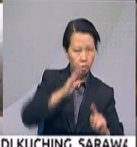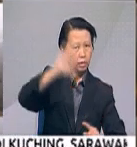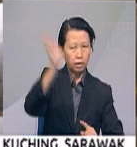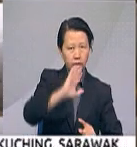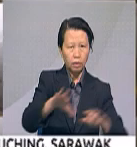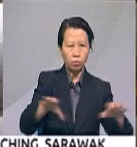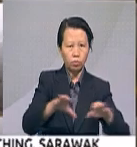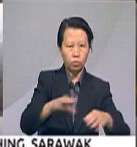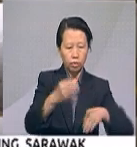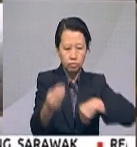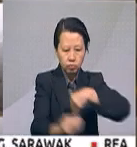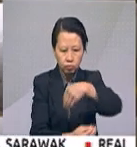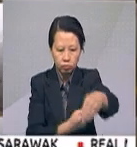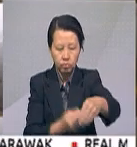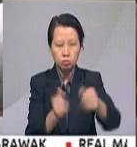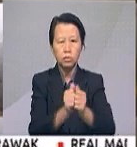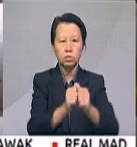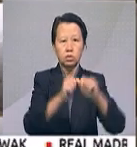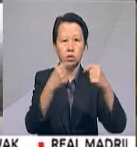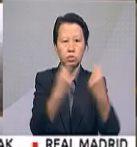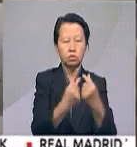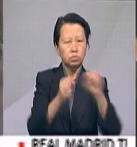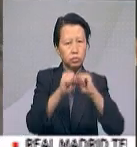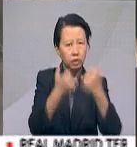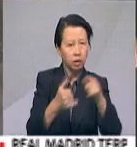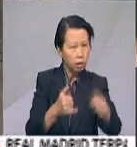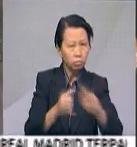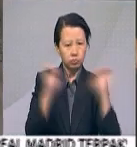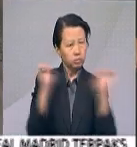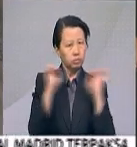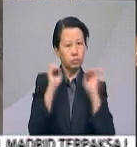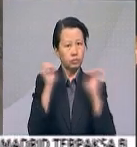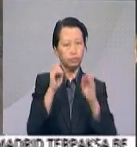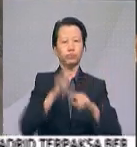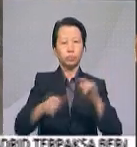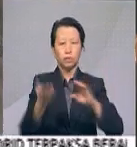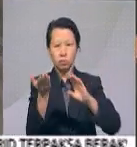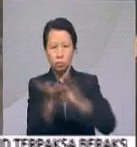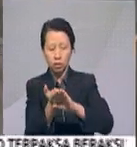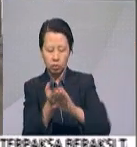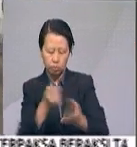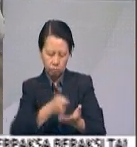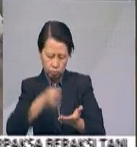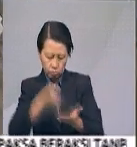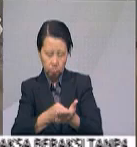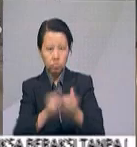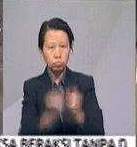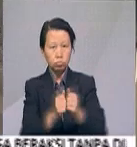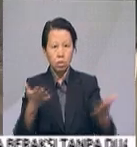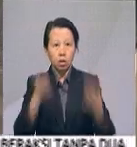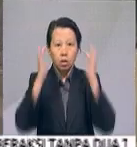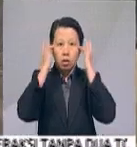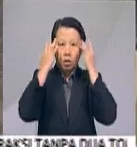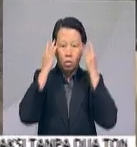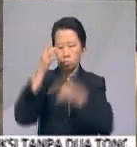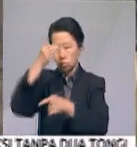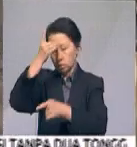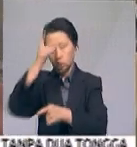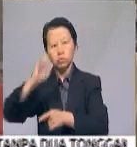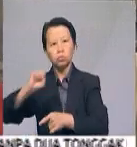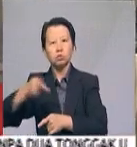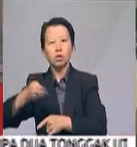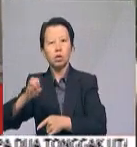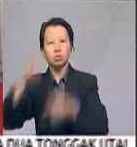membuat sebarang transaksi dengan syarikat milik Joe Lowe itu. Sebaliknya, dokumen itu ditandatangani tanpa pengetahuan Datuk Shahrul dan